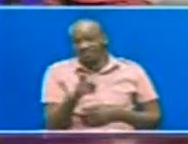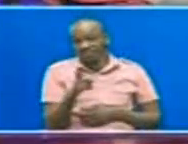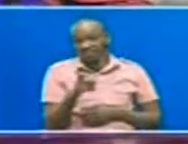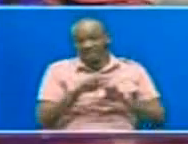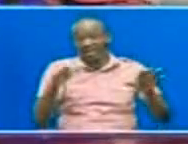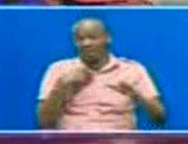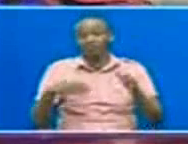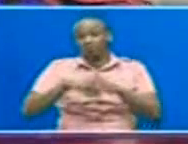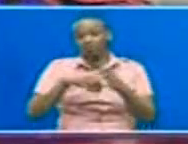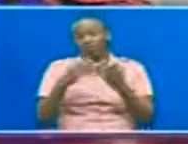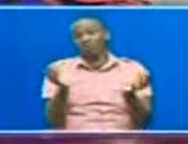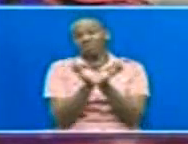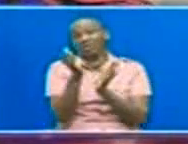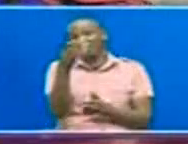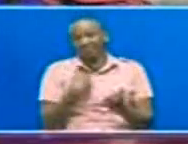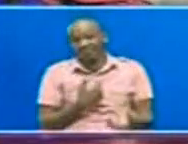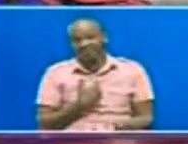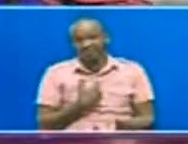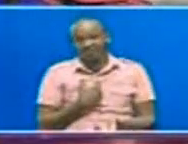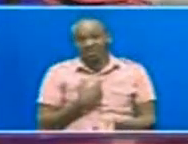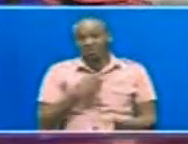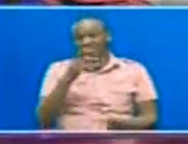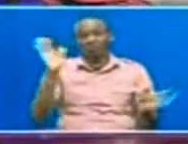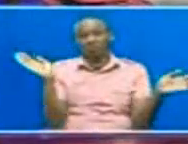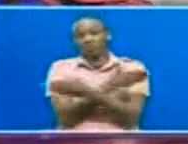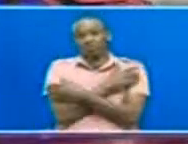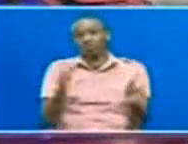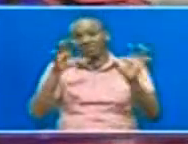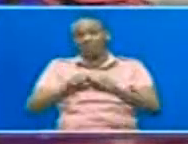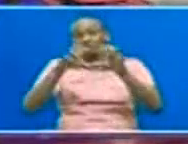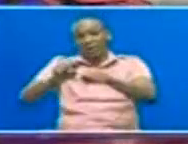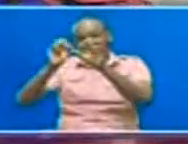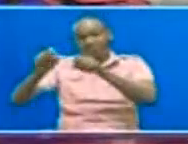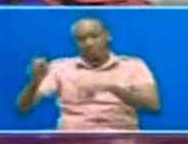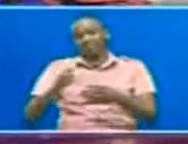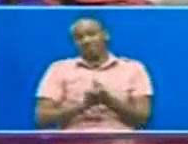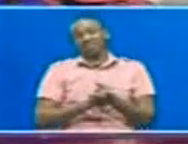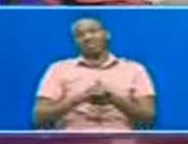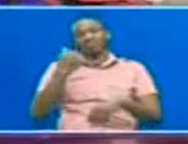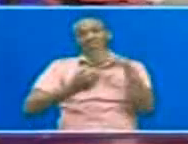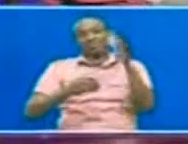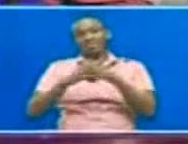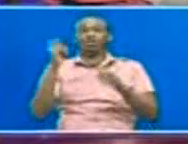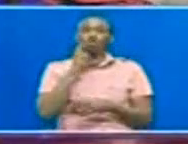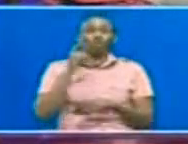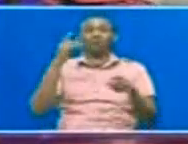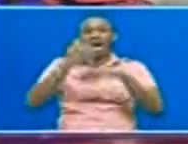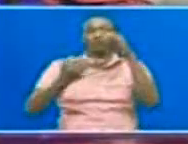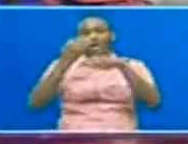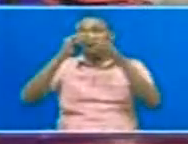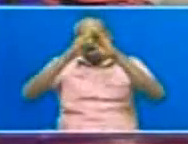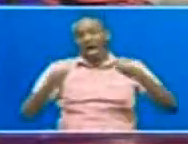kweli? Aye? Muna viwanja kweli? Si mulichukua yote, mnyakua viwanja yote. Mmejenga maduka, nyumba, kila